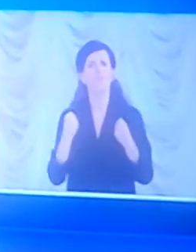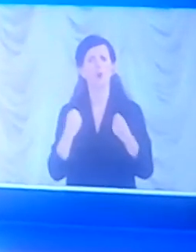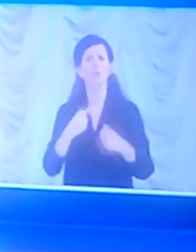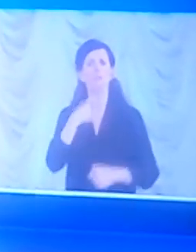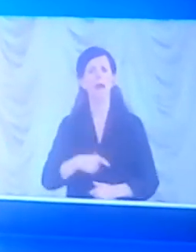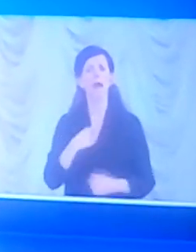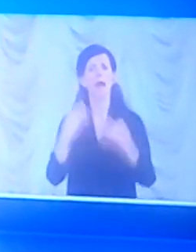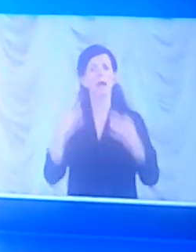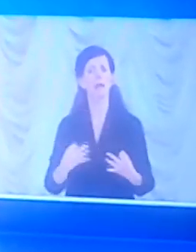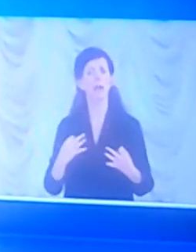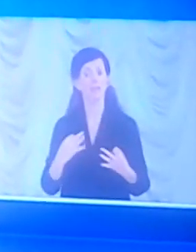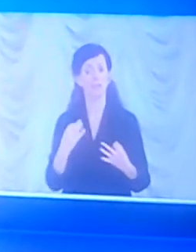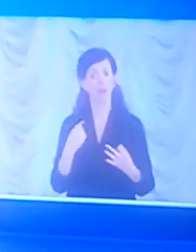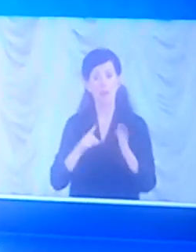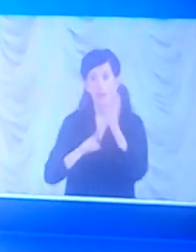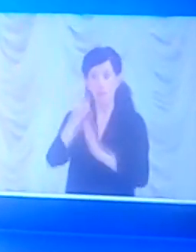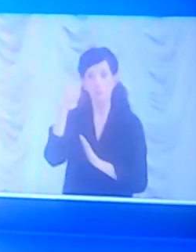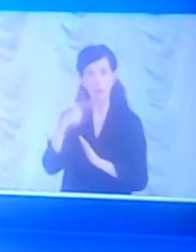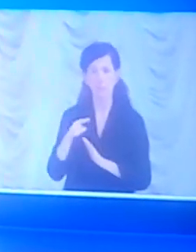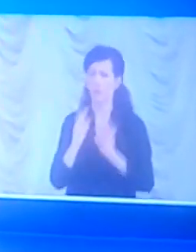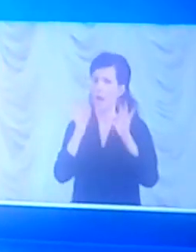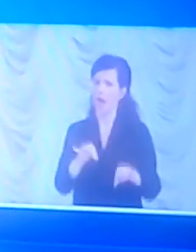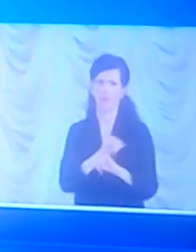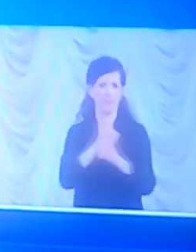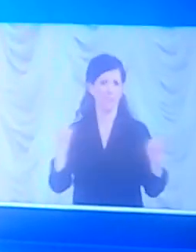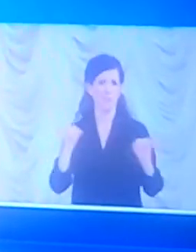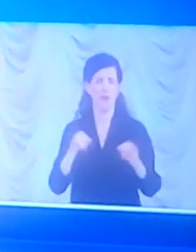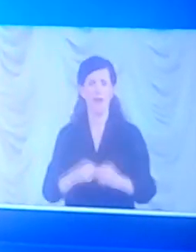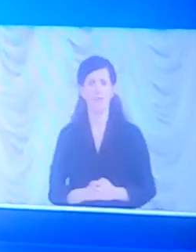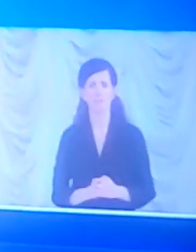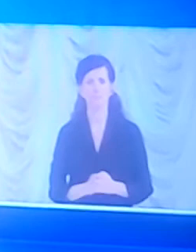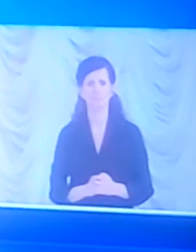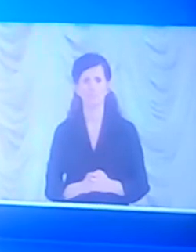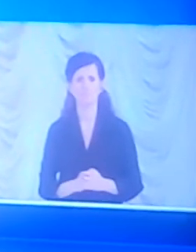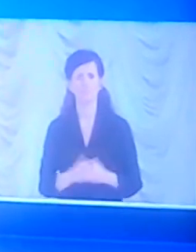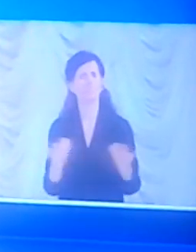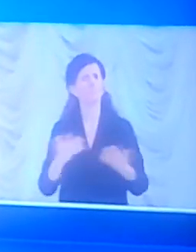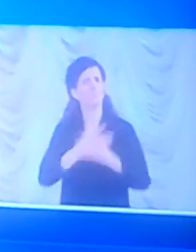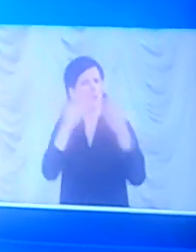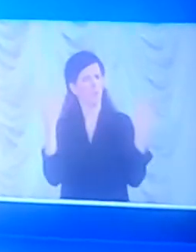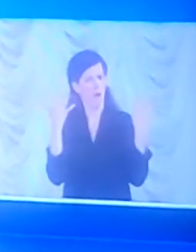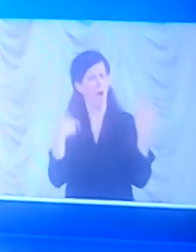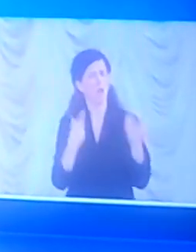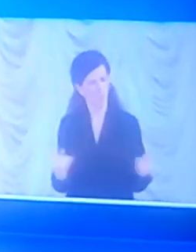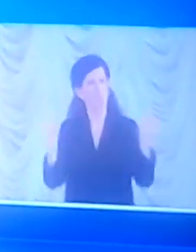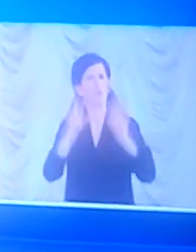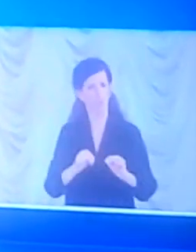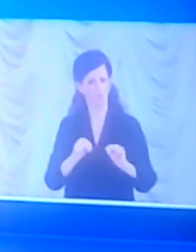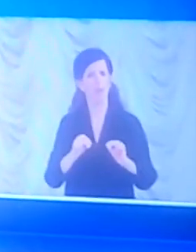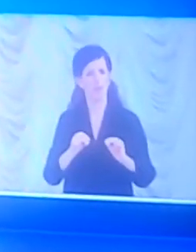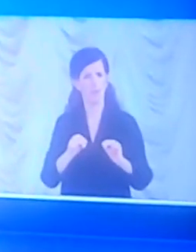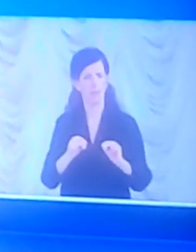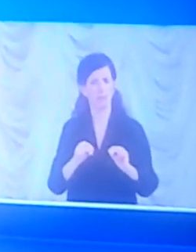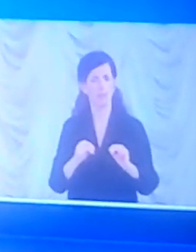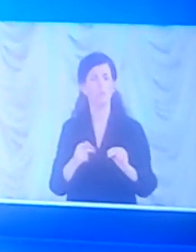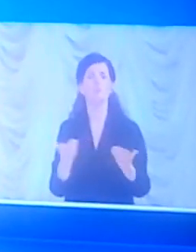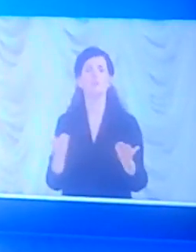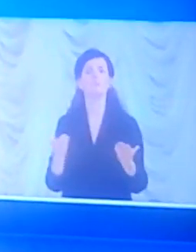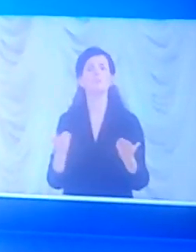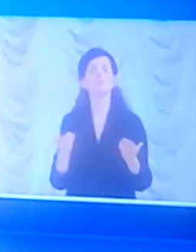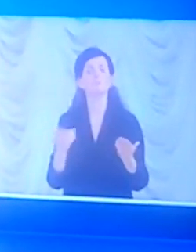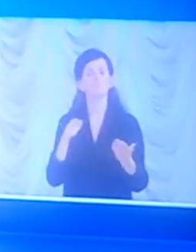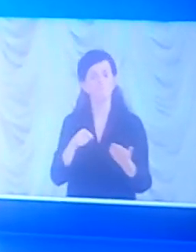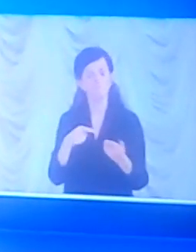questo risultato non credo l'avrei mai conseguito. Ora sia chiaro, e lo voglio ripetere, abbiamo conseguito un